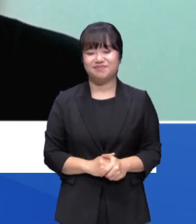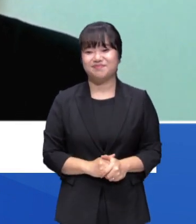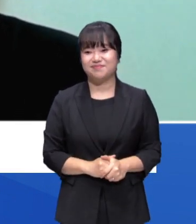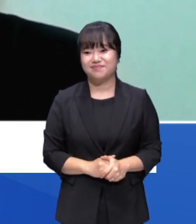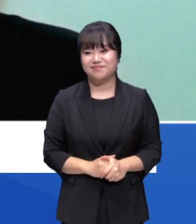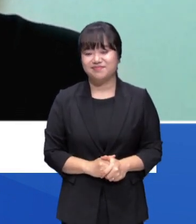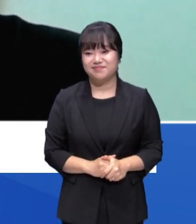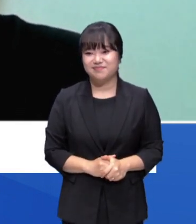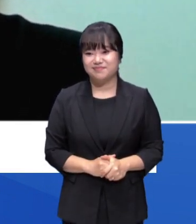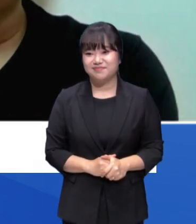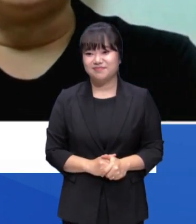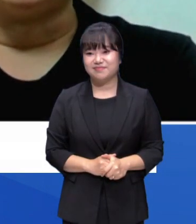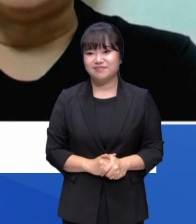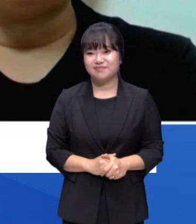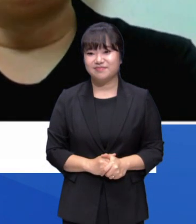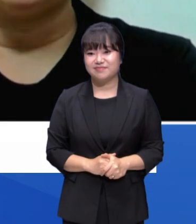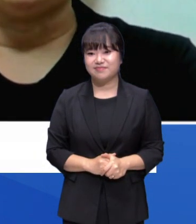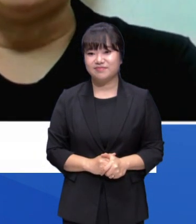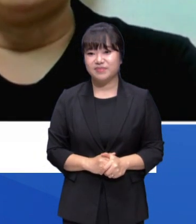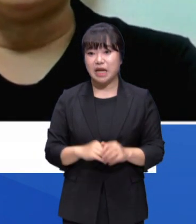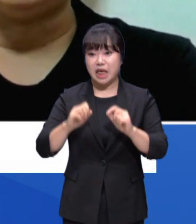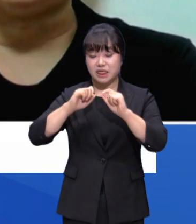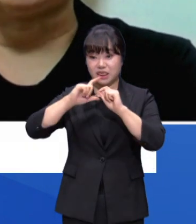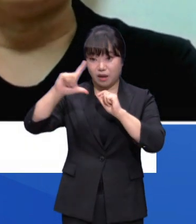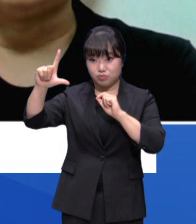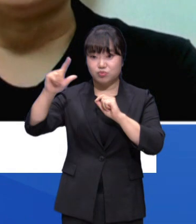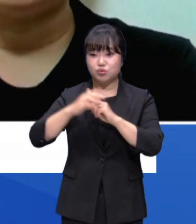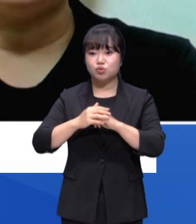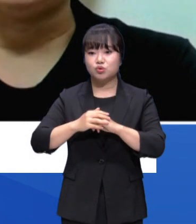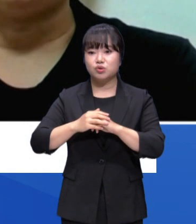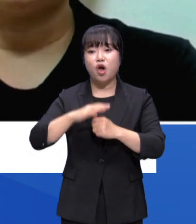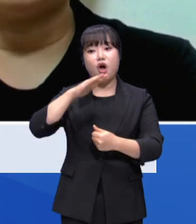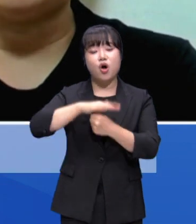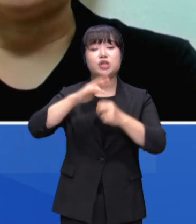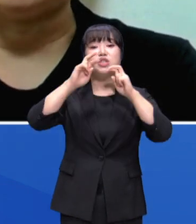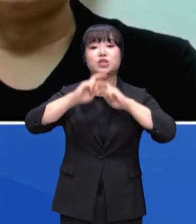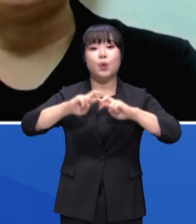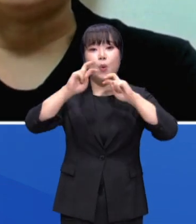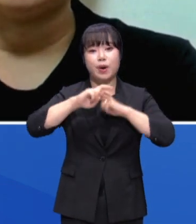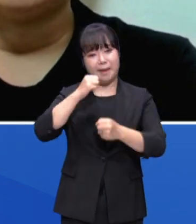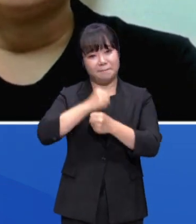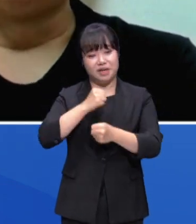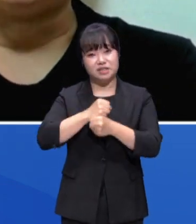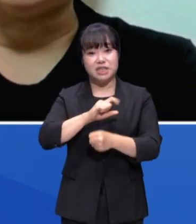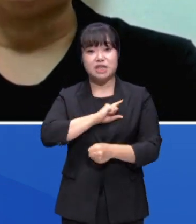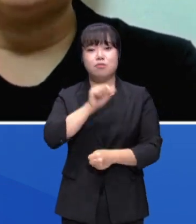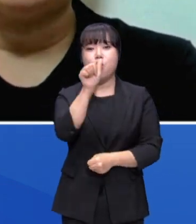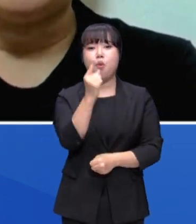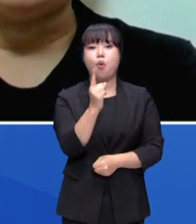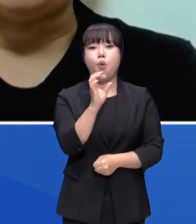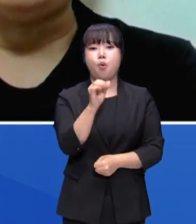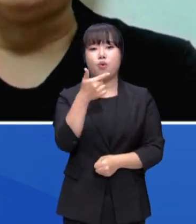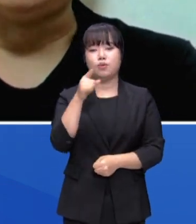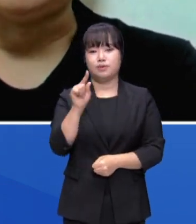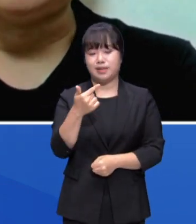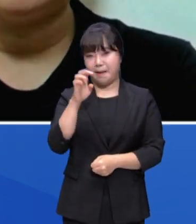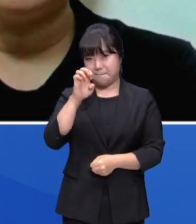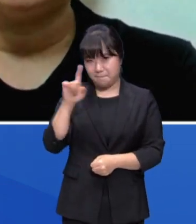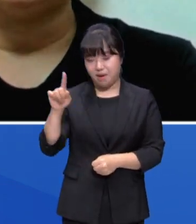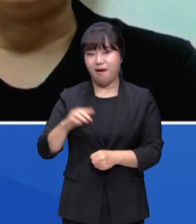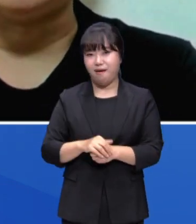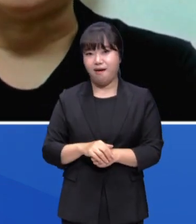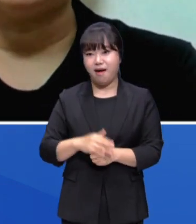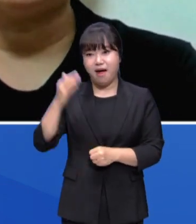네. 우리가 알고 있는 대부분의 동요를 작곡하신 예, 홍남파 선생님은 우리나라 최초의